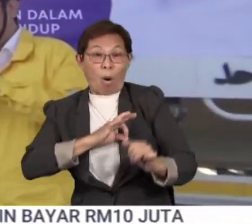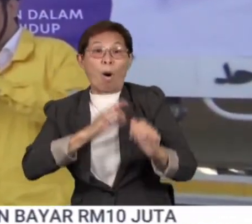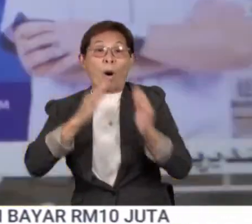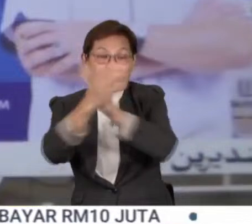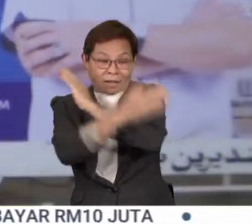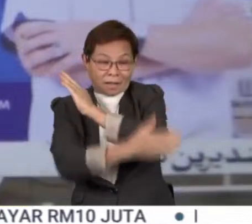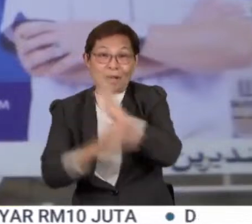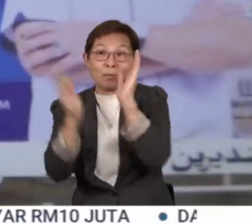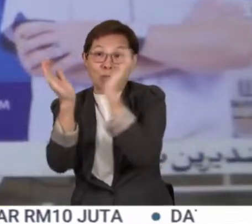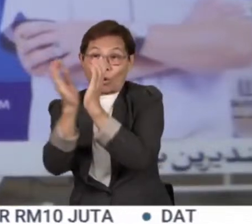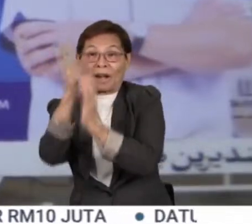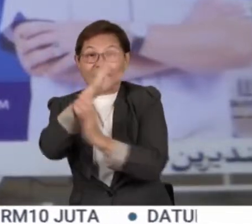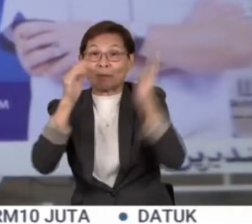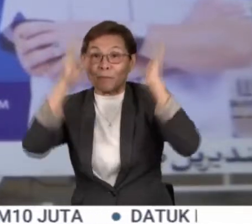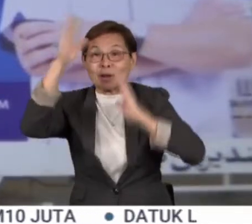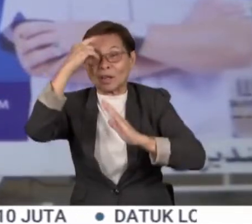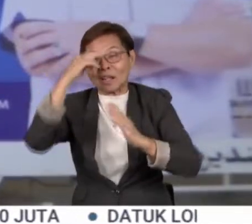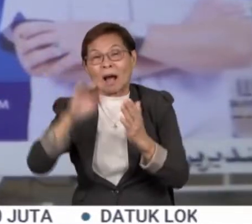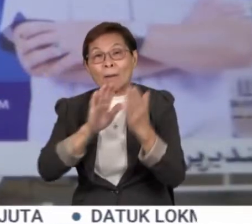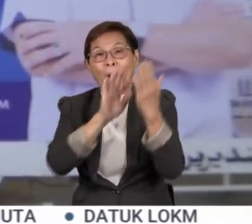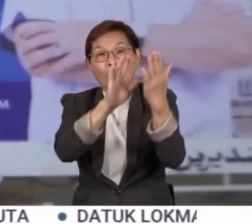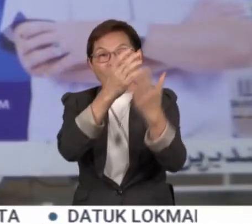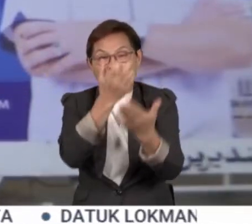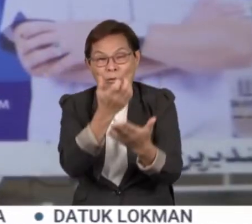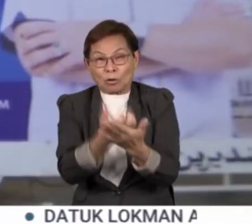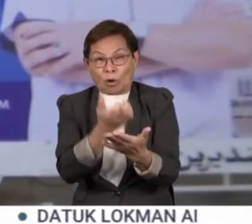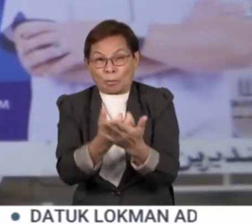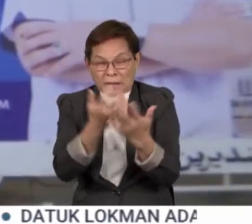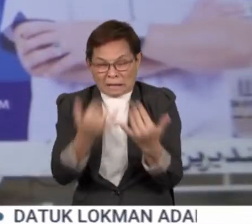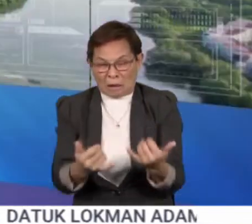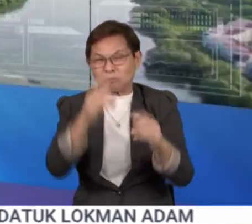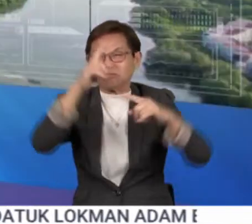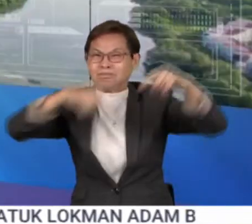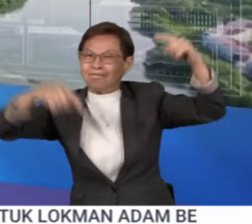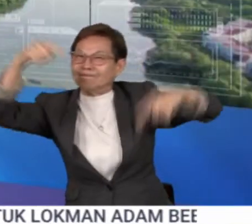terlibat dalam menghadapi ketidaktentuan ekonomi.